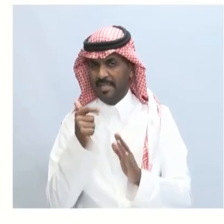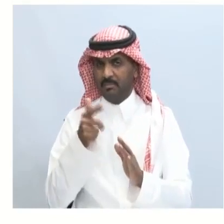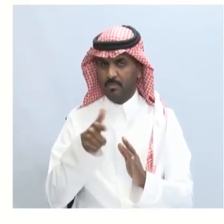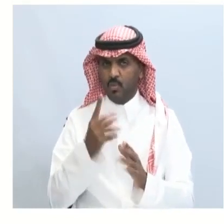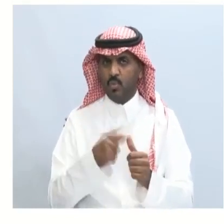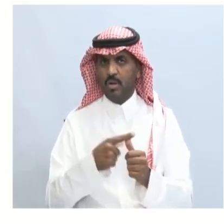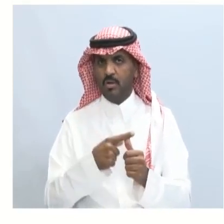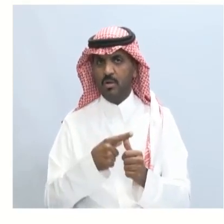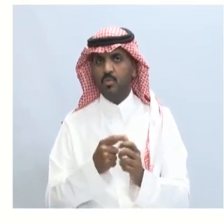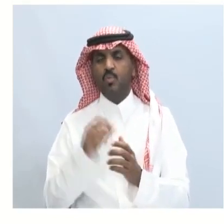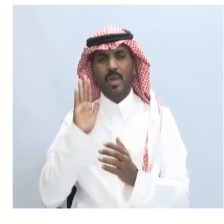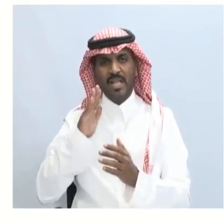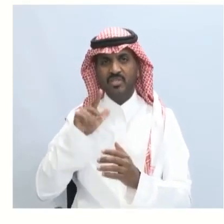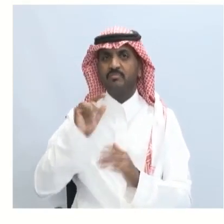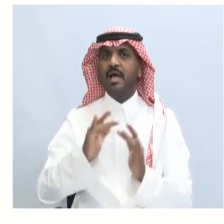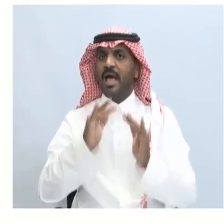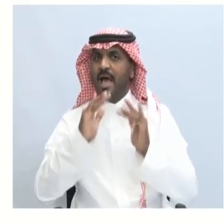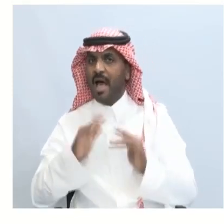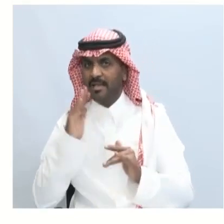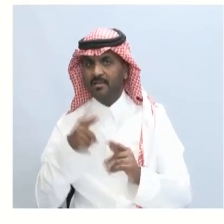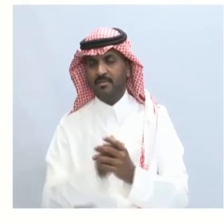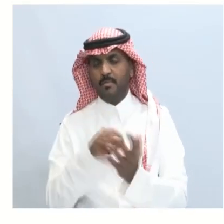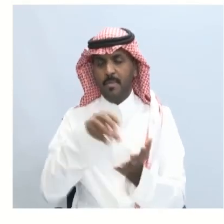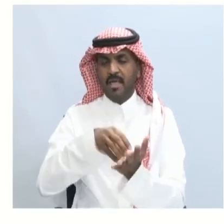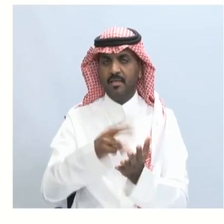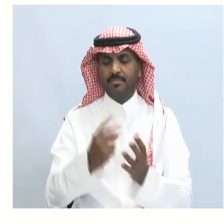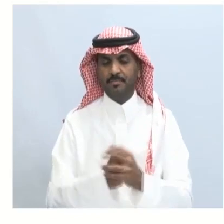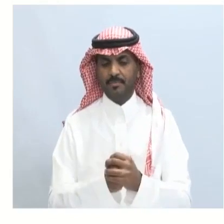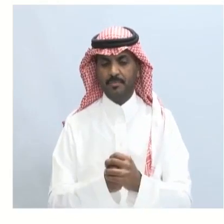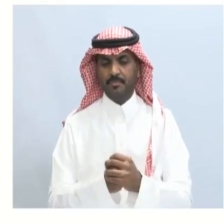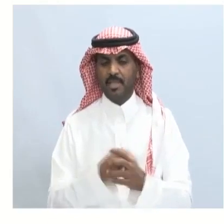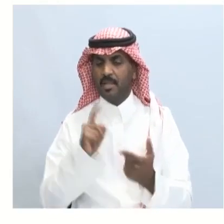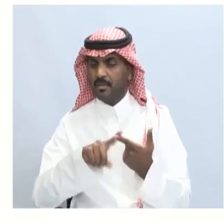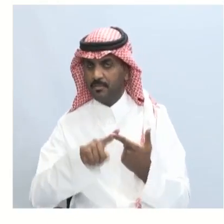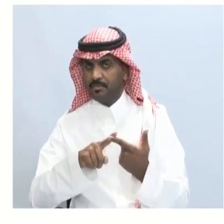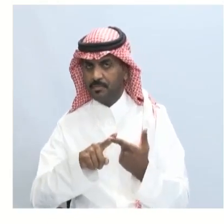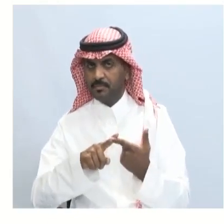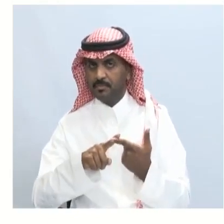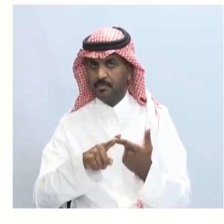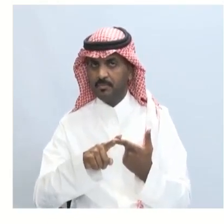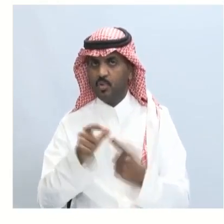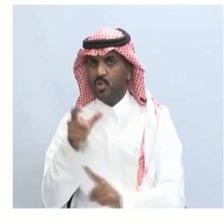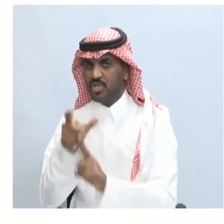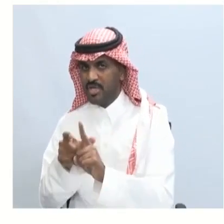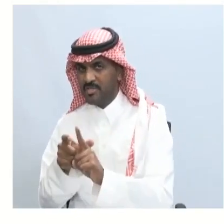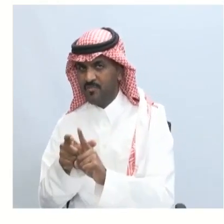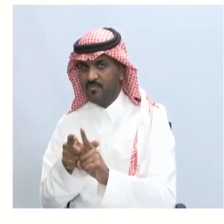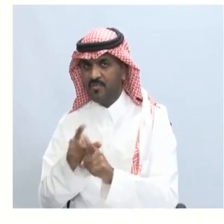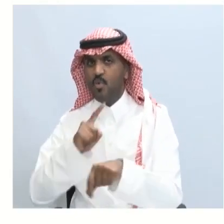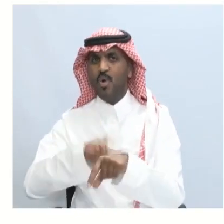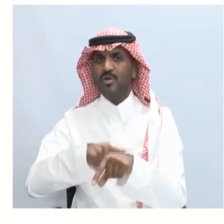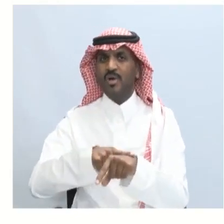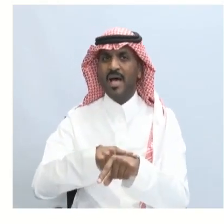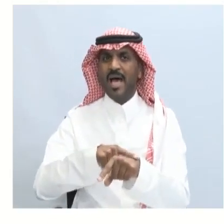يقيم فيه عاده هذا الموطن الاول الموطن الثاني ما هو هو ان يكون للشخص في وقت واحد